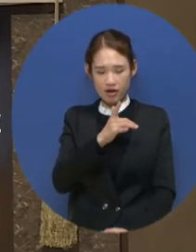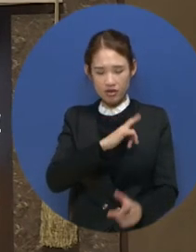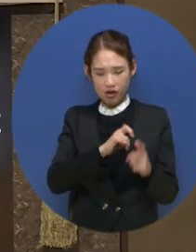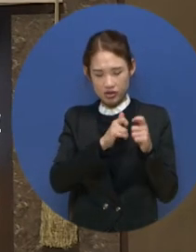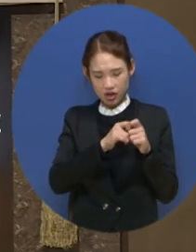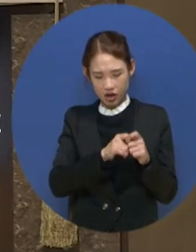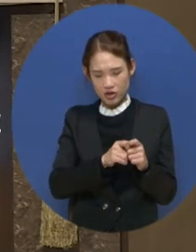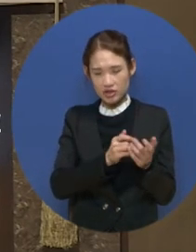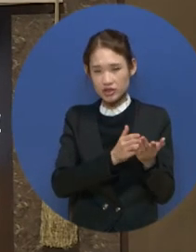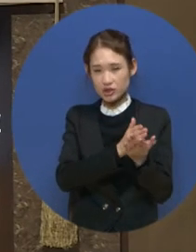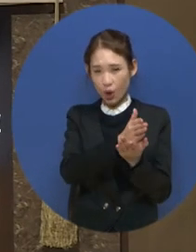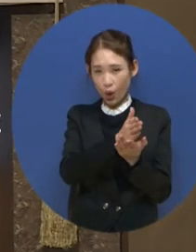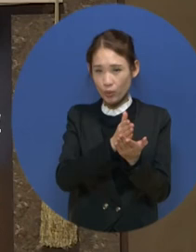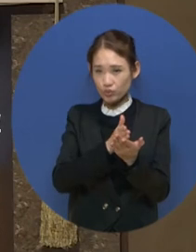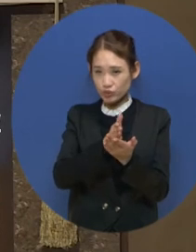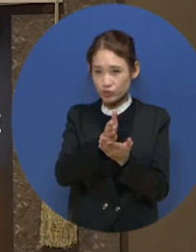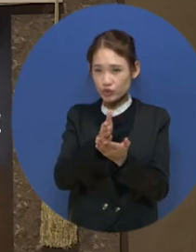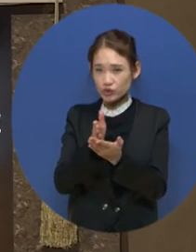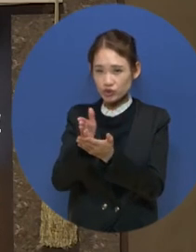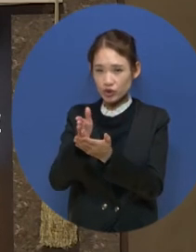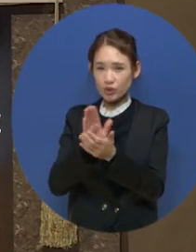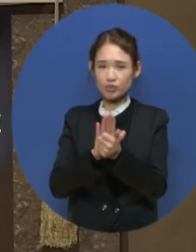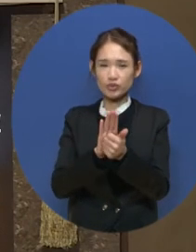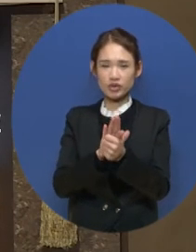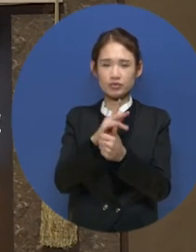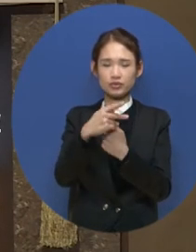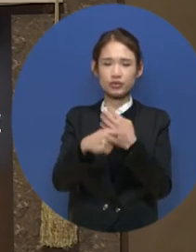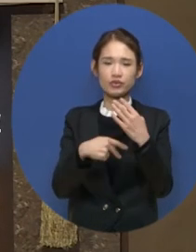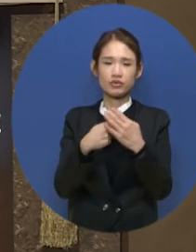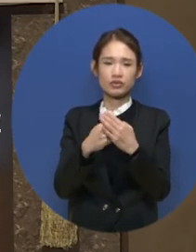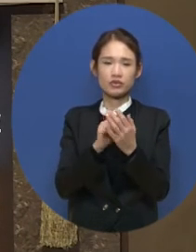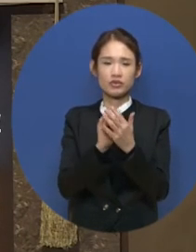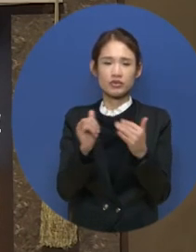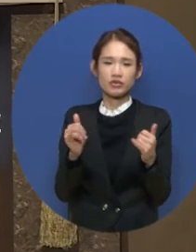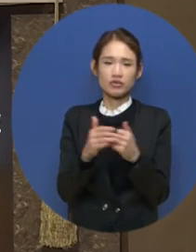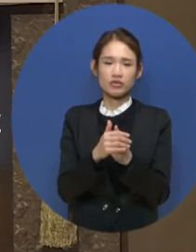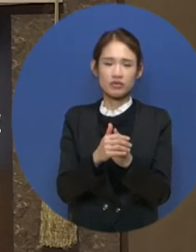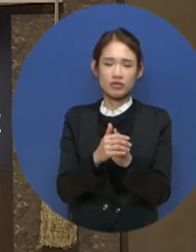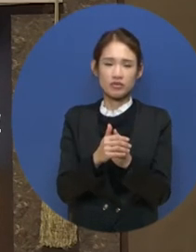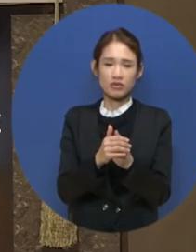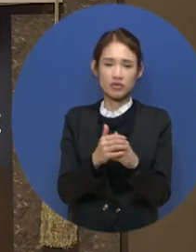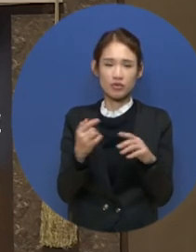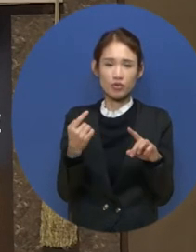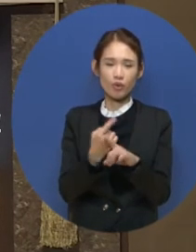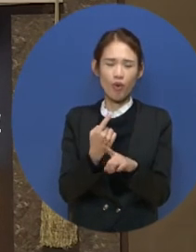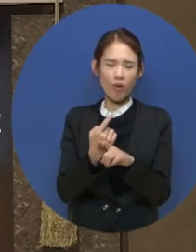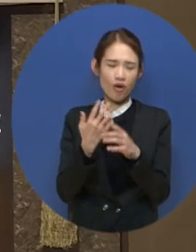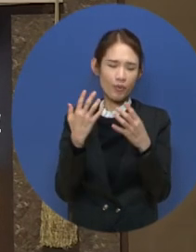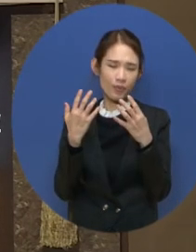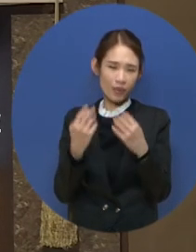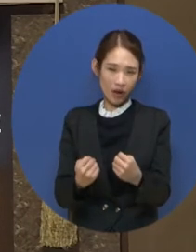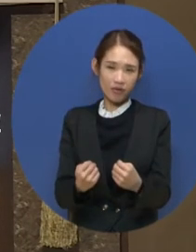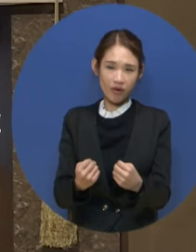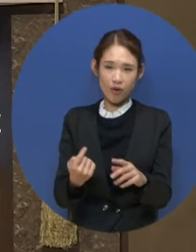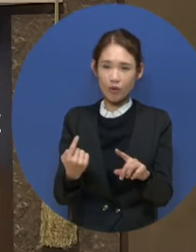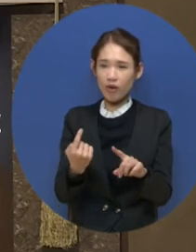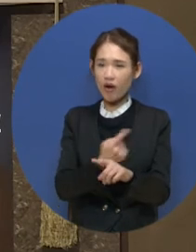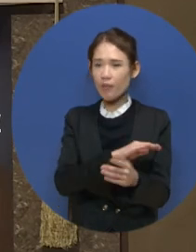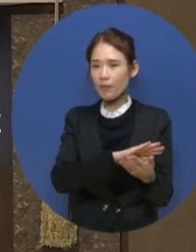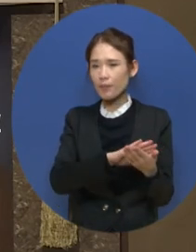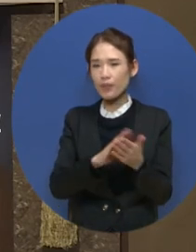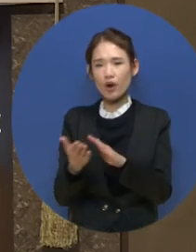어떻게 또 전문적으로 지원해주는 이 프로그램을 통해서 거기 이용자 분들이 너무나 많이 바뀐 거예요